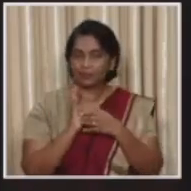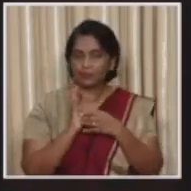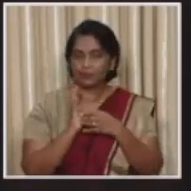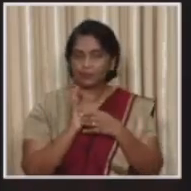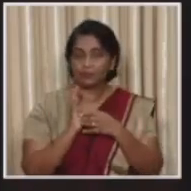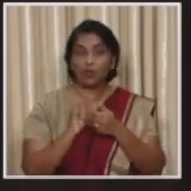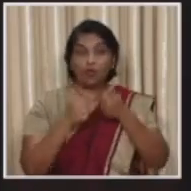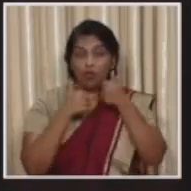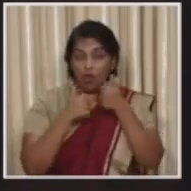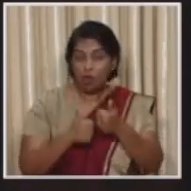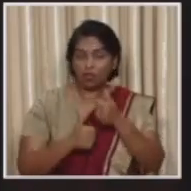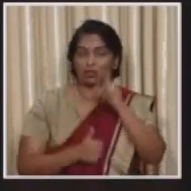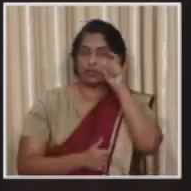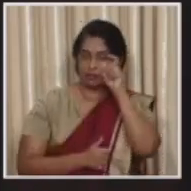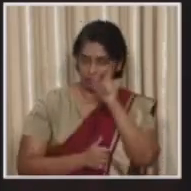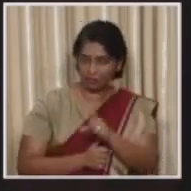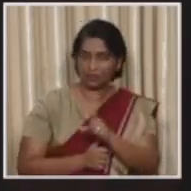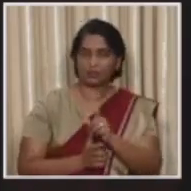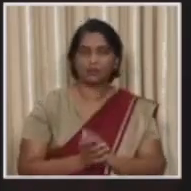හොඳ දකින්නත්